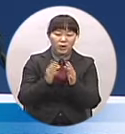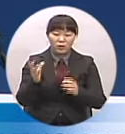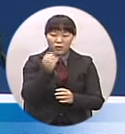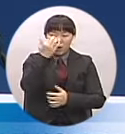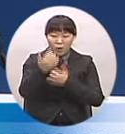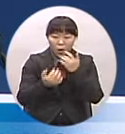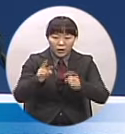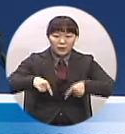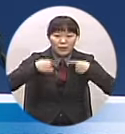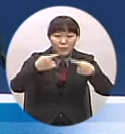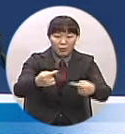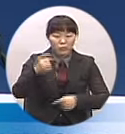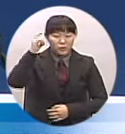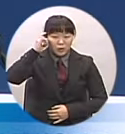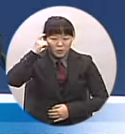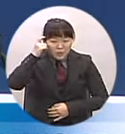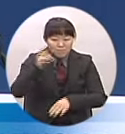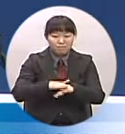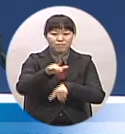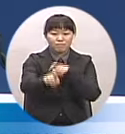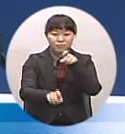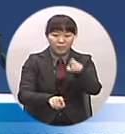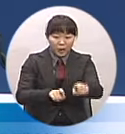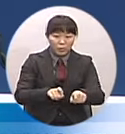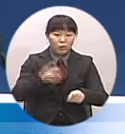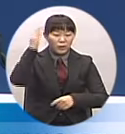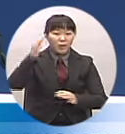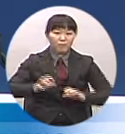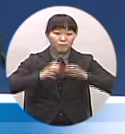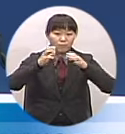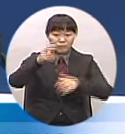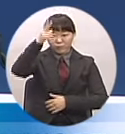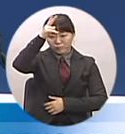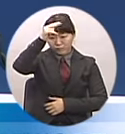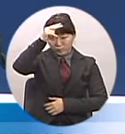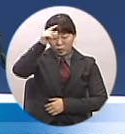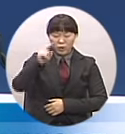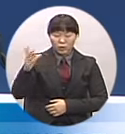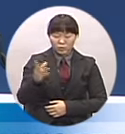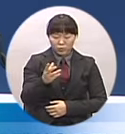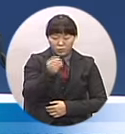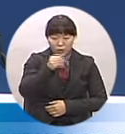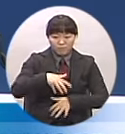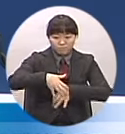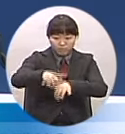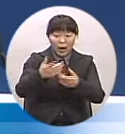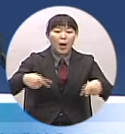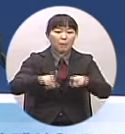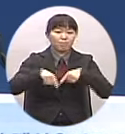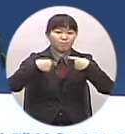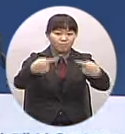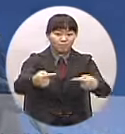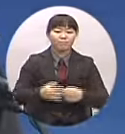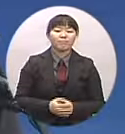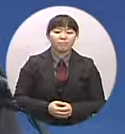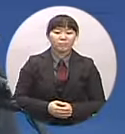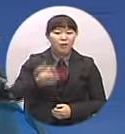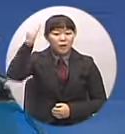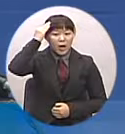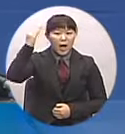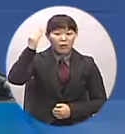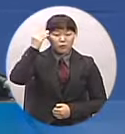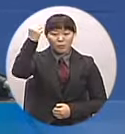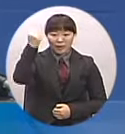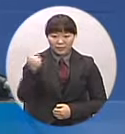성화봉송에 참여하고 그 정신을 실천하고 우리 대한민국 경찰도 이 숭고한 여정에 함께할 것입니다.